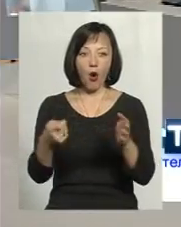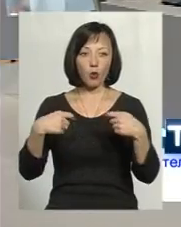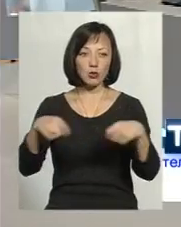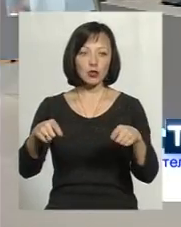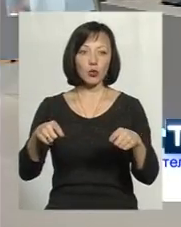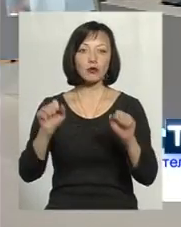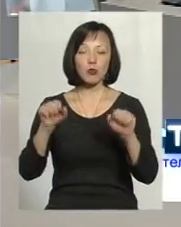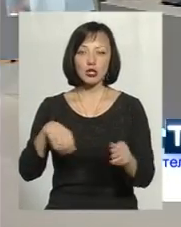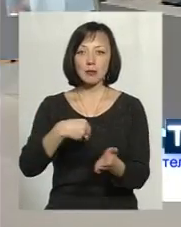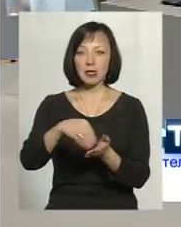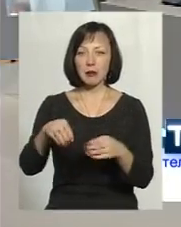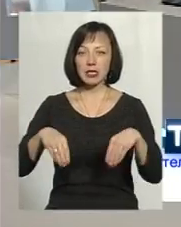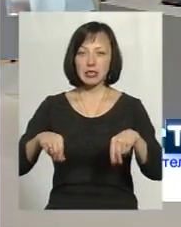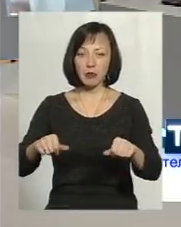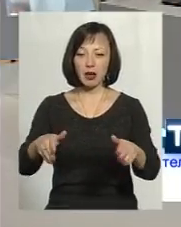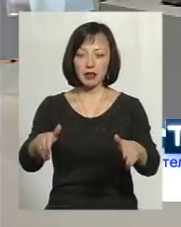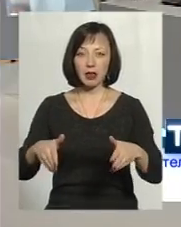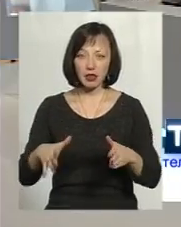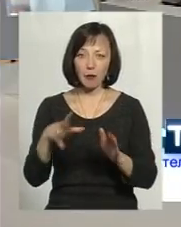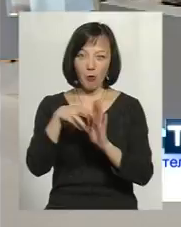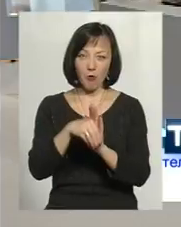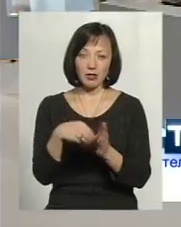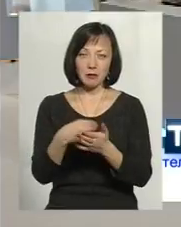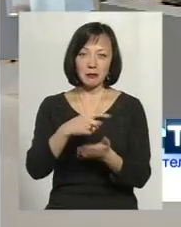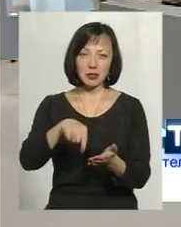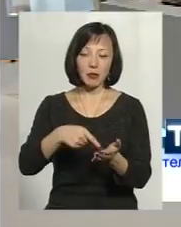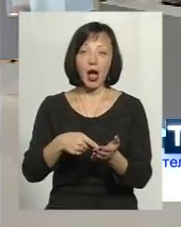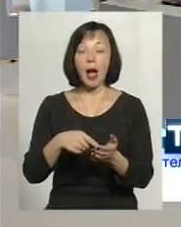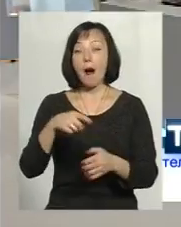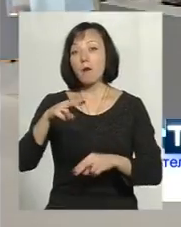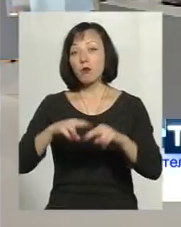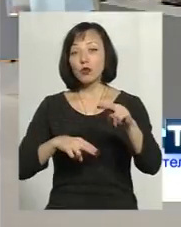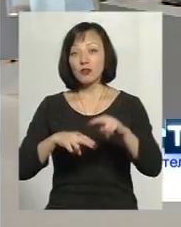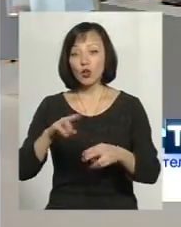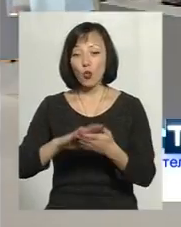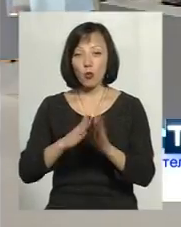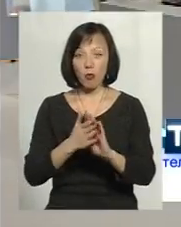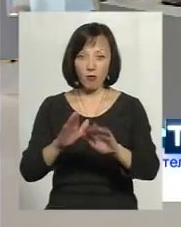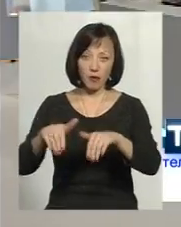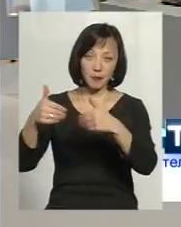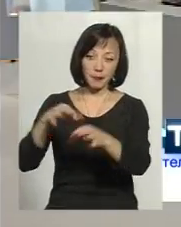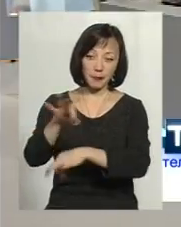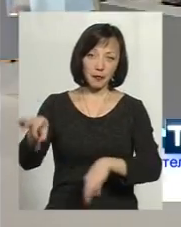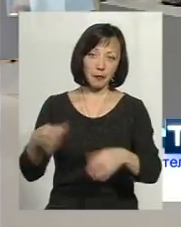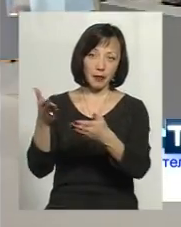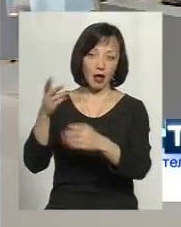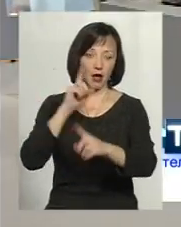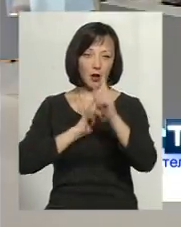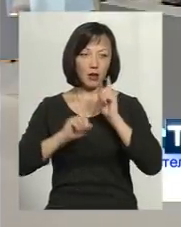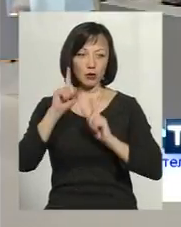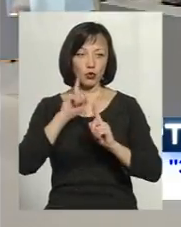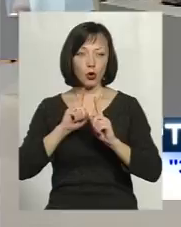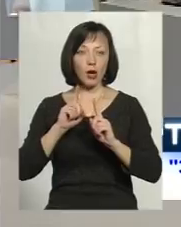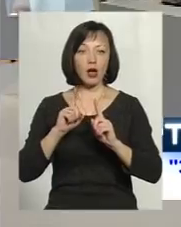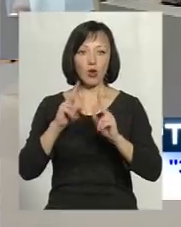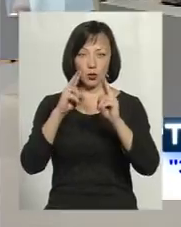можна придбати земельну ділянку і поповнити міський бюджет. Містобудівні ми виносимо на архітектурну містобудівну раду.